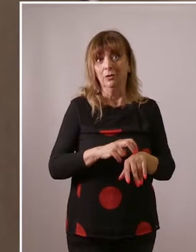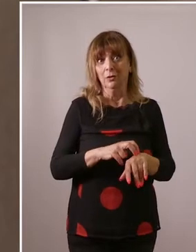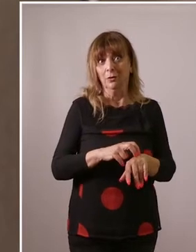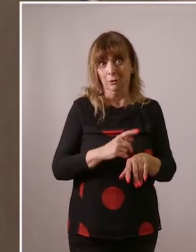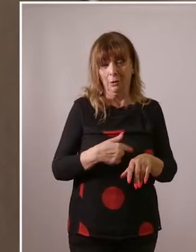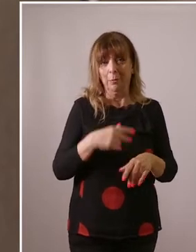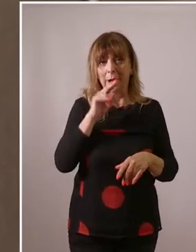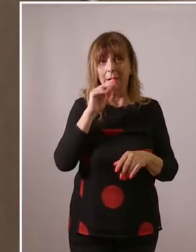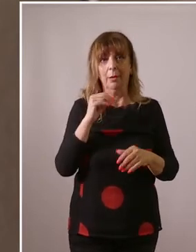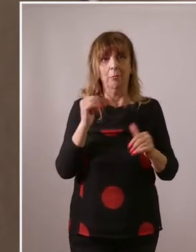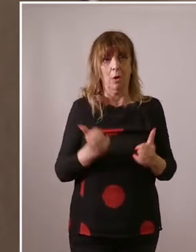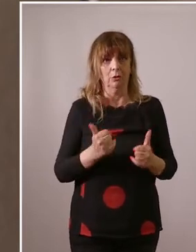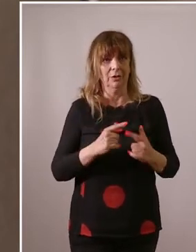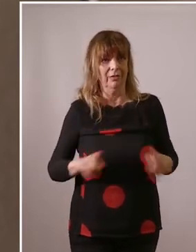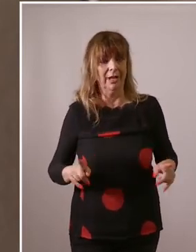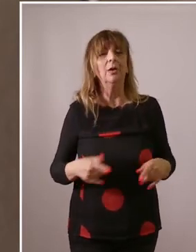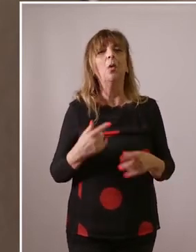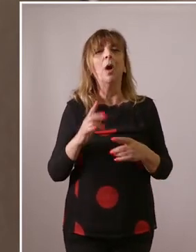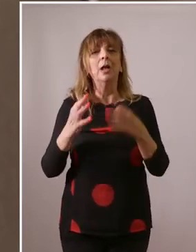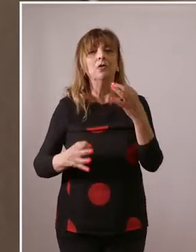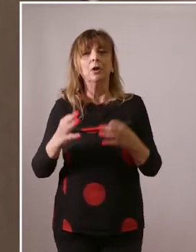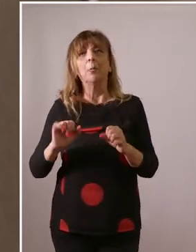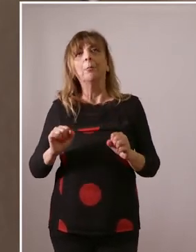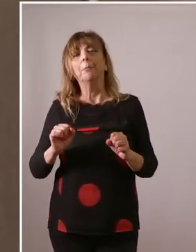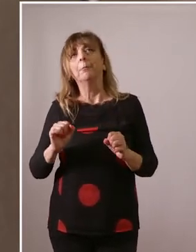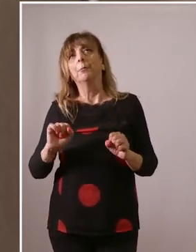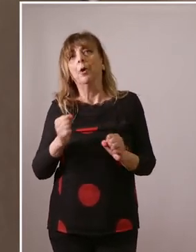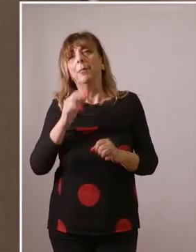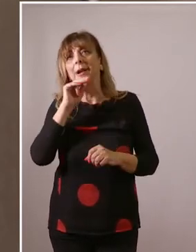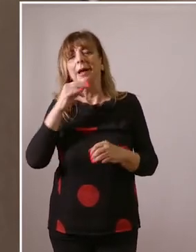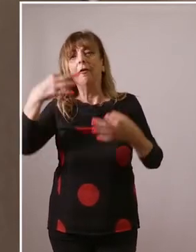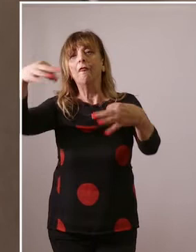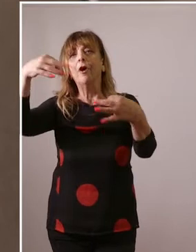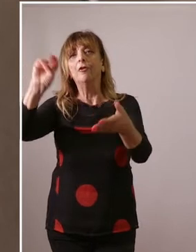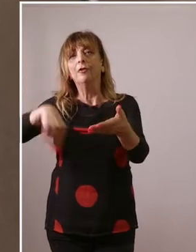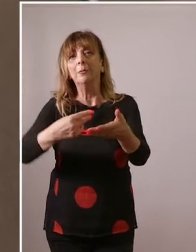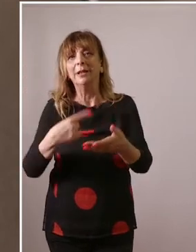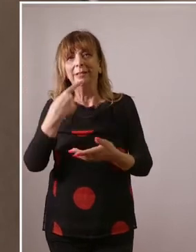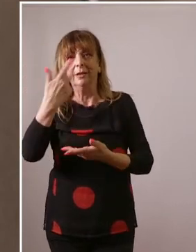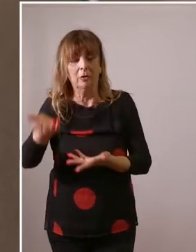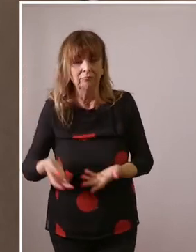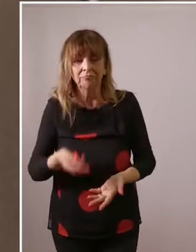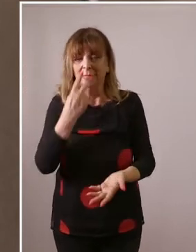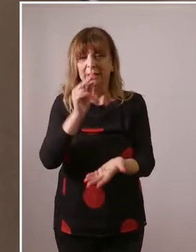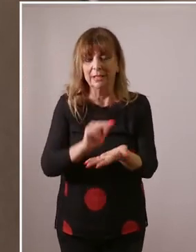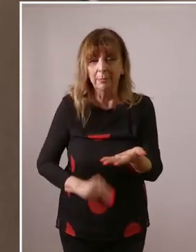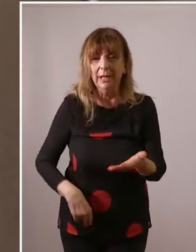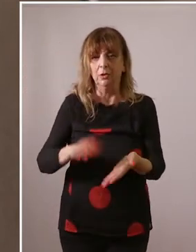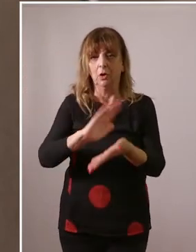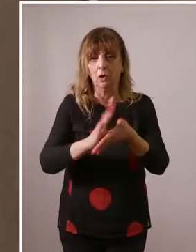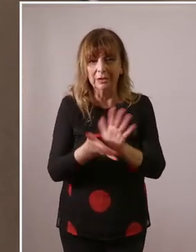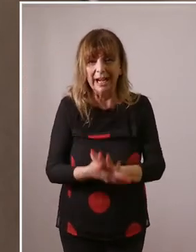non potrà parlare di un foglio firmato ma darà un nome specifico a quella dichiarazione sarà un testamento sarà un contratto